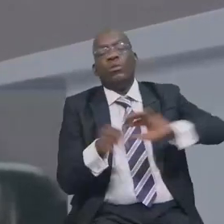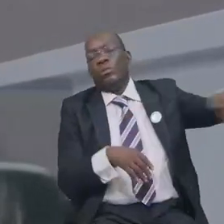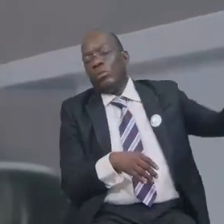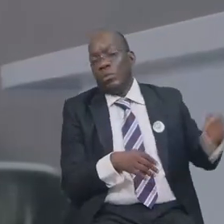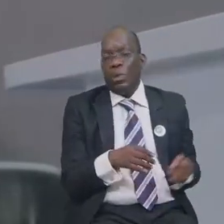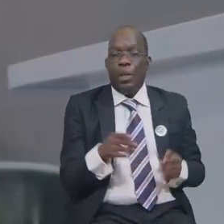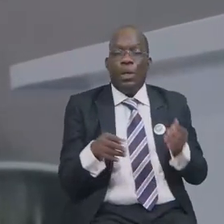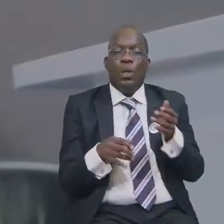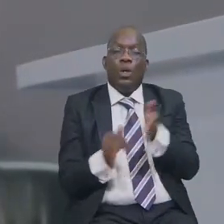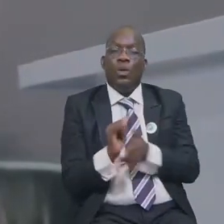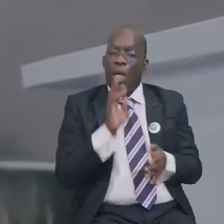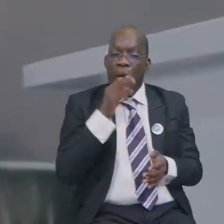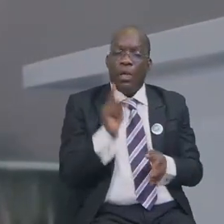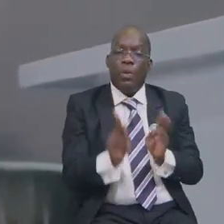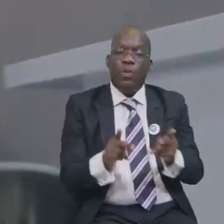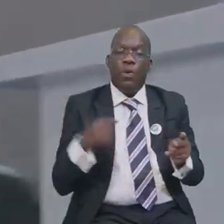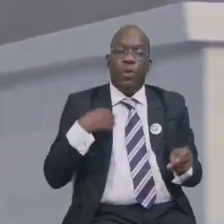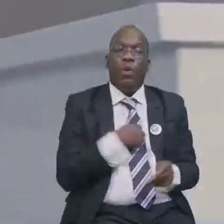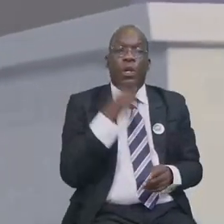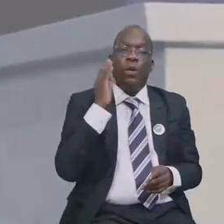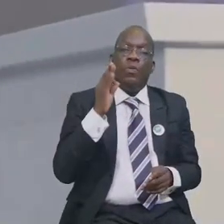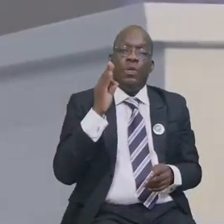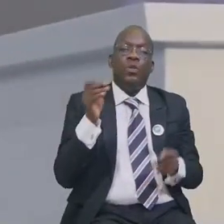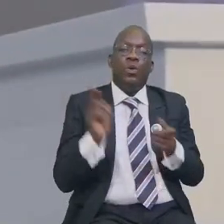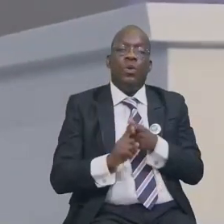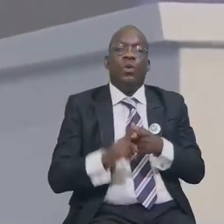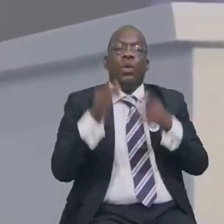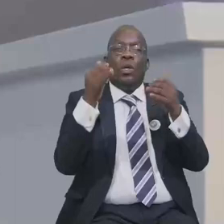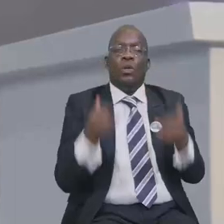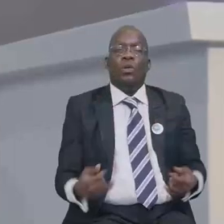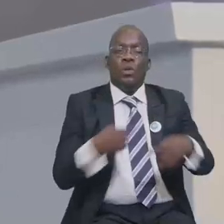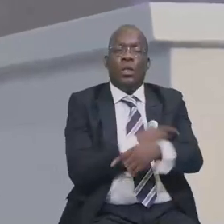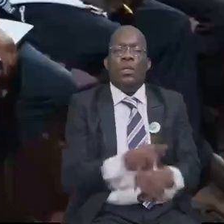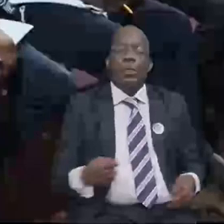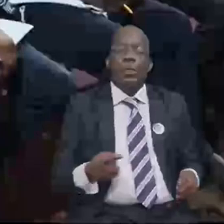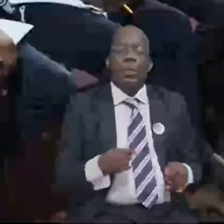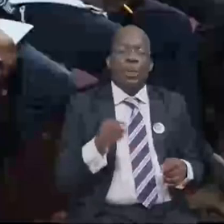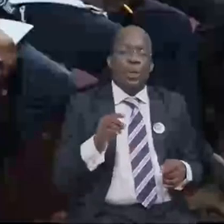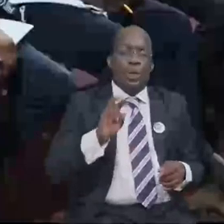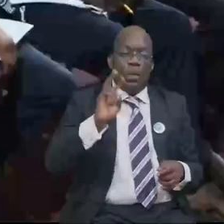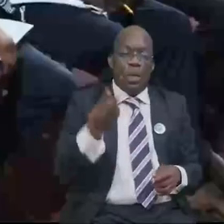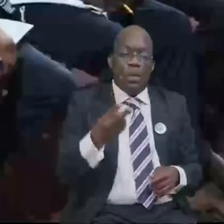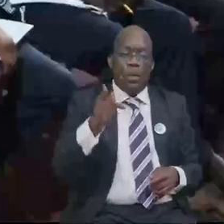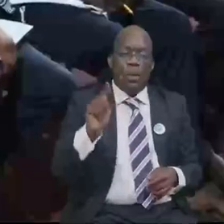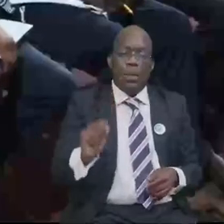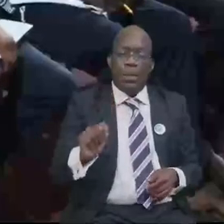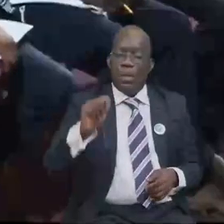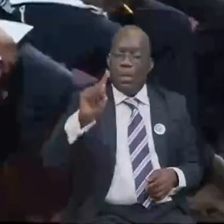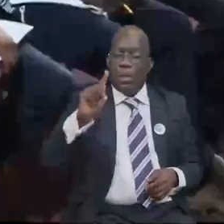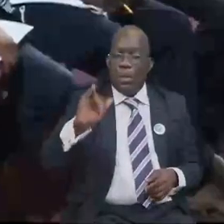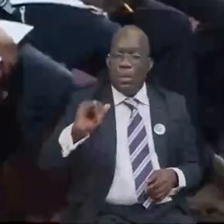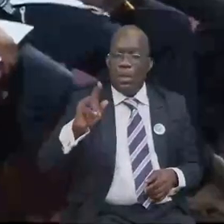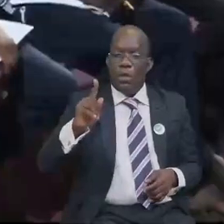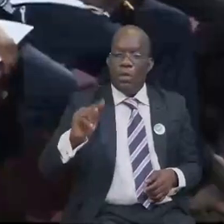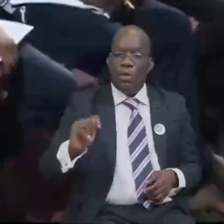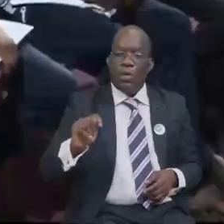ces gens-là à qui nous devons prêcher aujourd'hui. Et nous essayons de moissonner. En 2 Timothée chapitre 3,